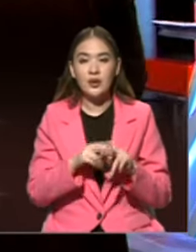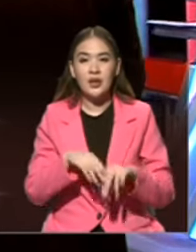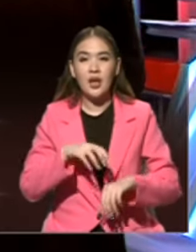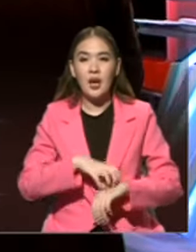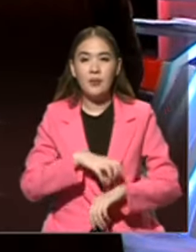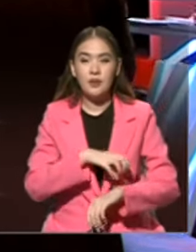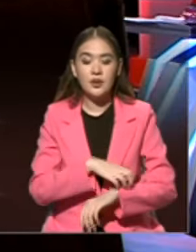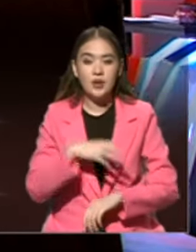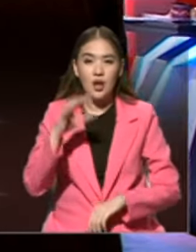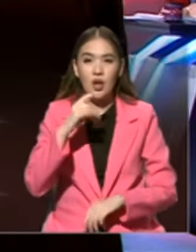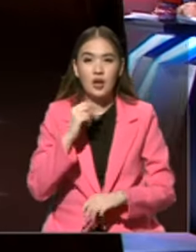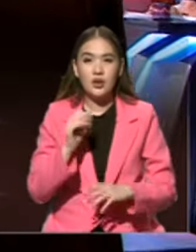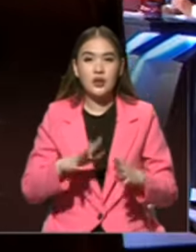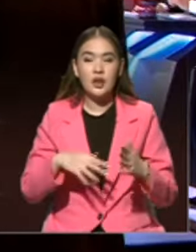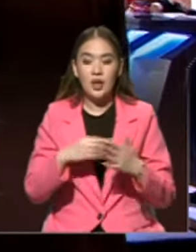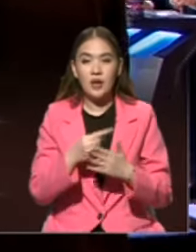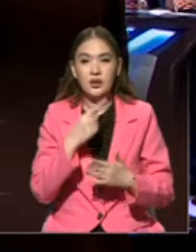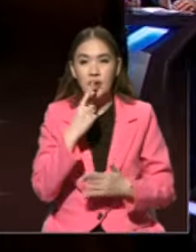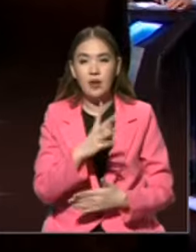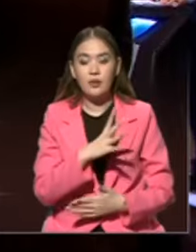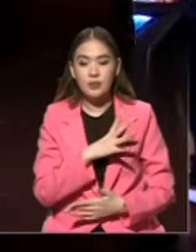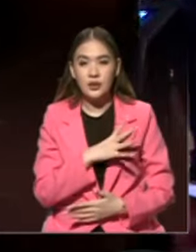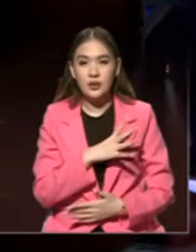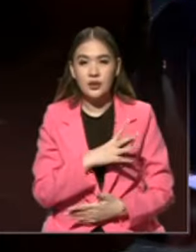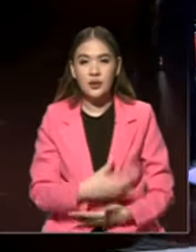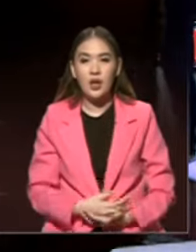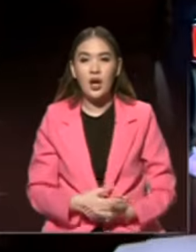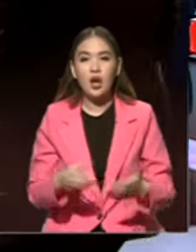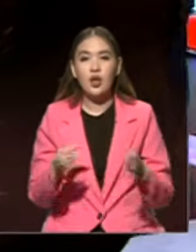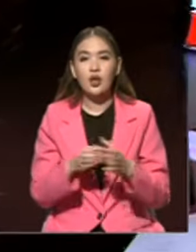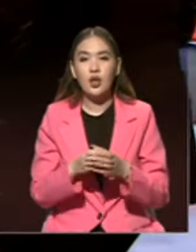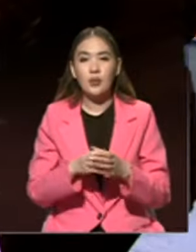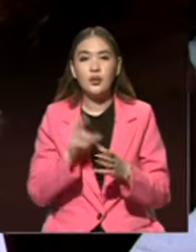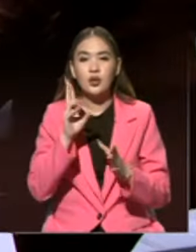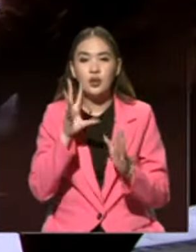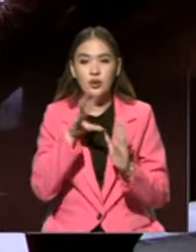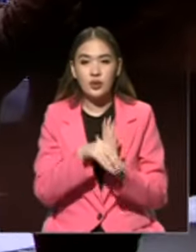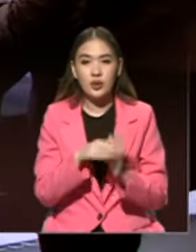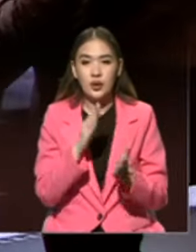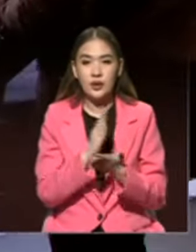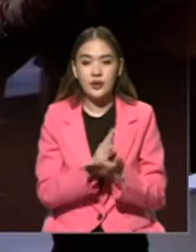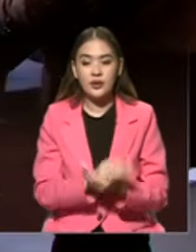ғой, компенсацияны анықтайтын комиссияның құрамына кімдер кірді сіздерде?